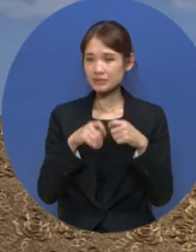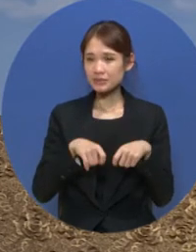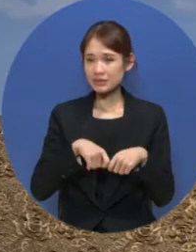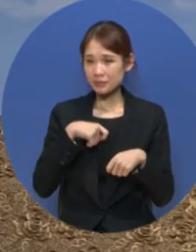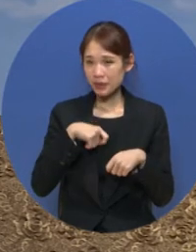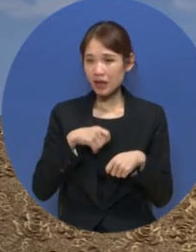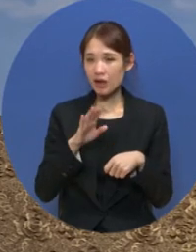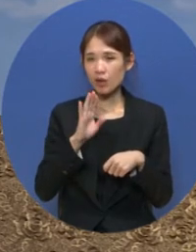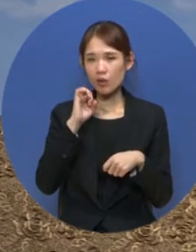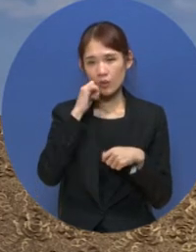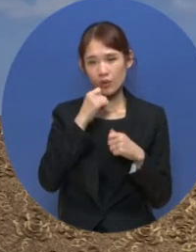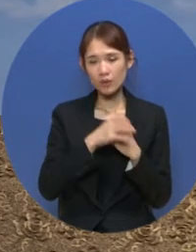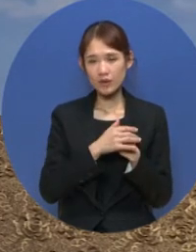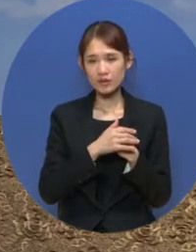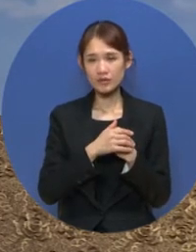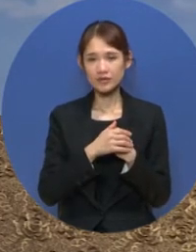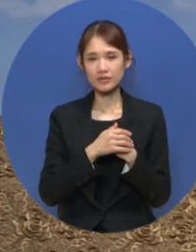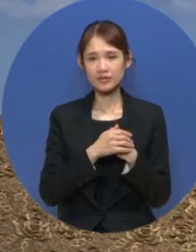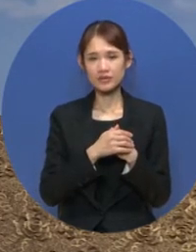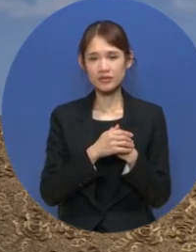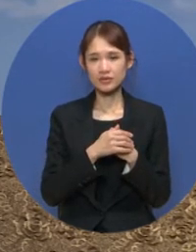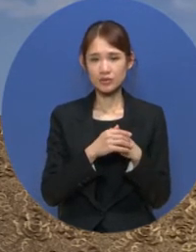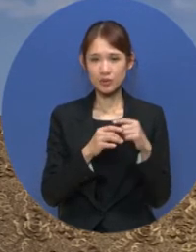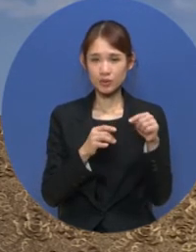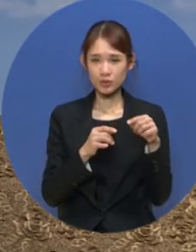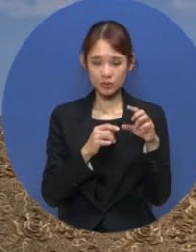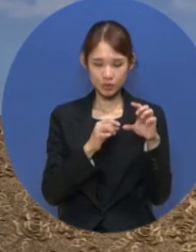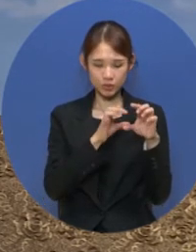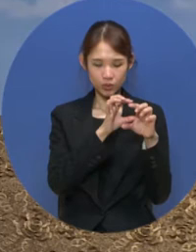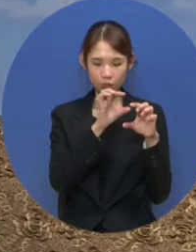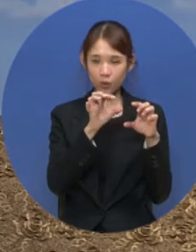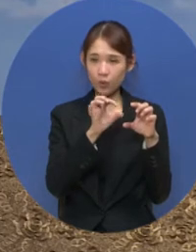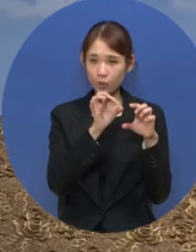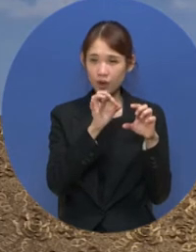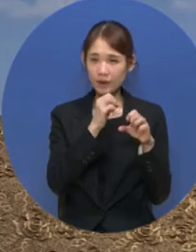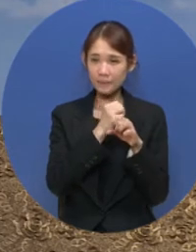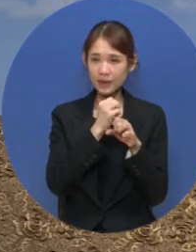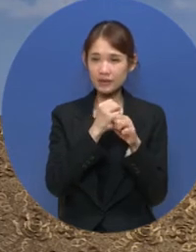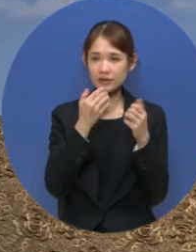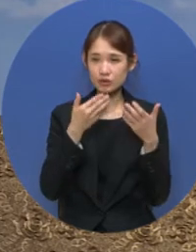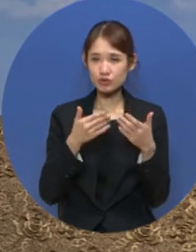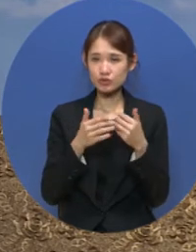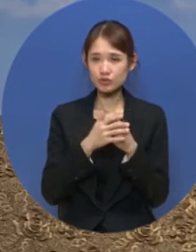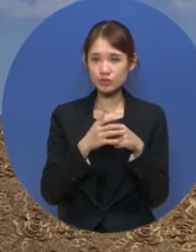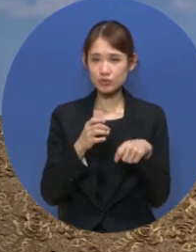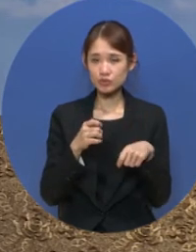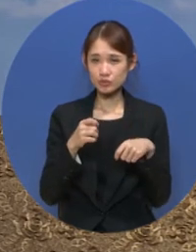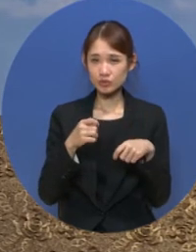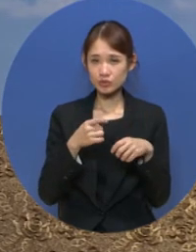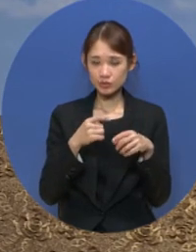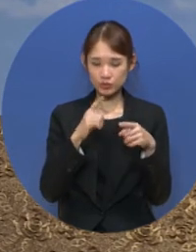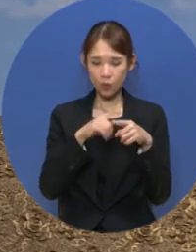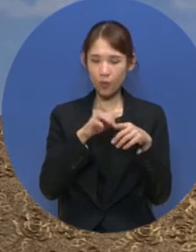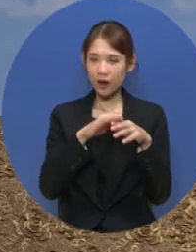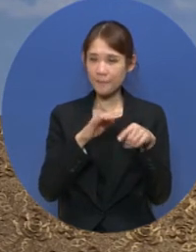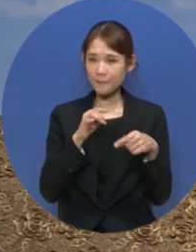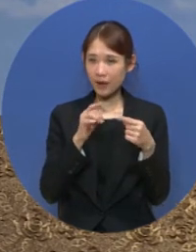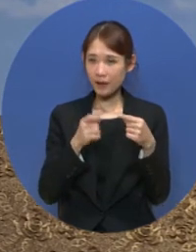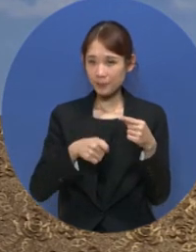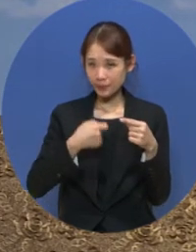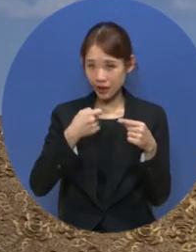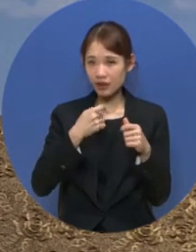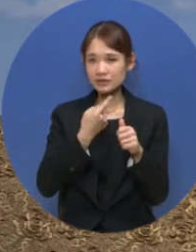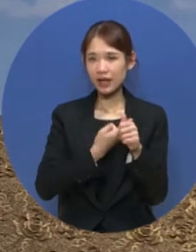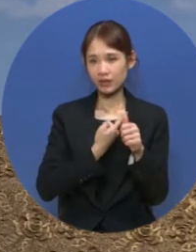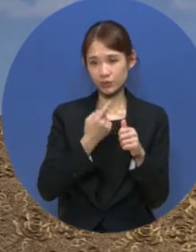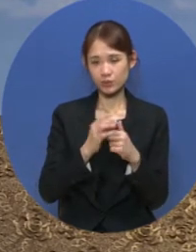힘들거든요. 올리기가. 아. 그 지퍼 공간에 이렇게 고리로 딱 낄 수 있는 네. 게 있어서 딱 켜서 딱 올리면은 자동적으로 아. 잠길 수